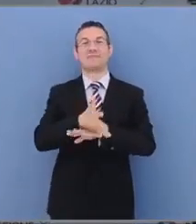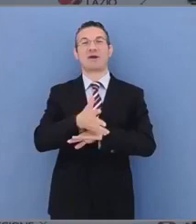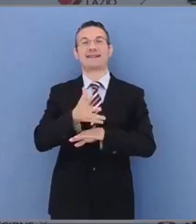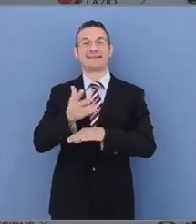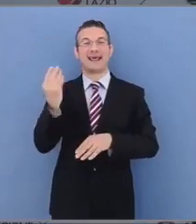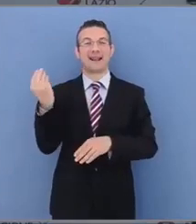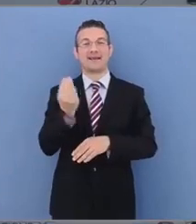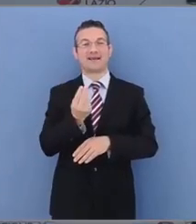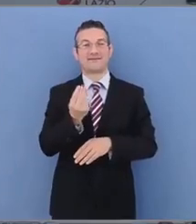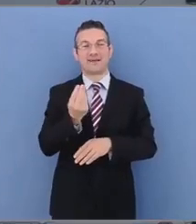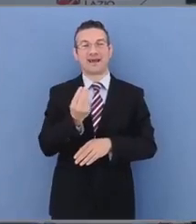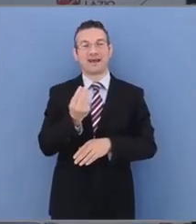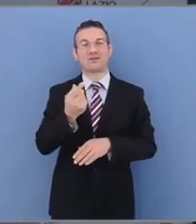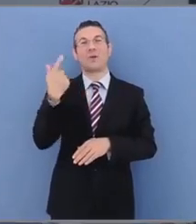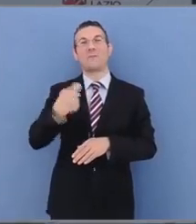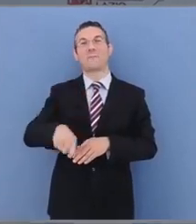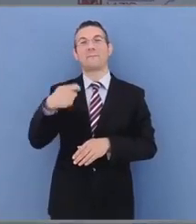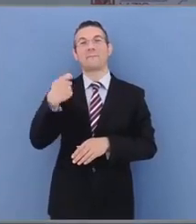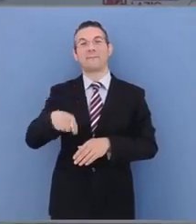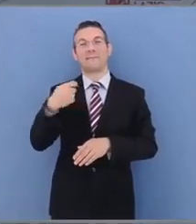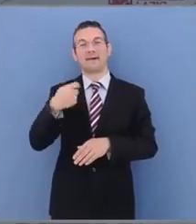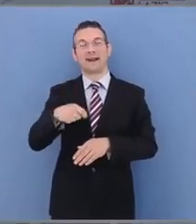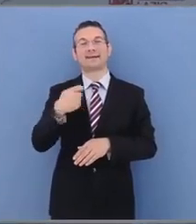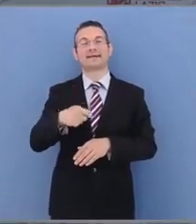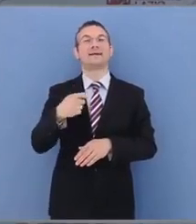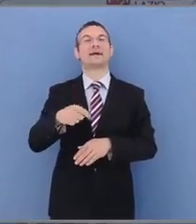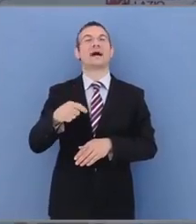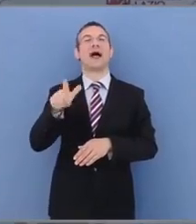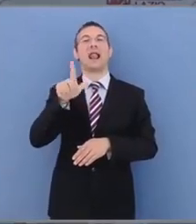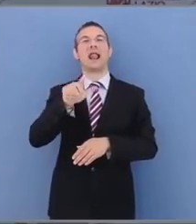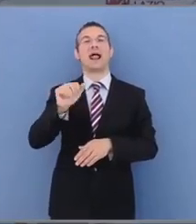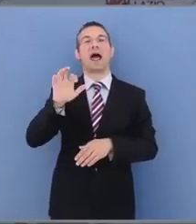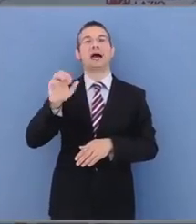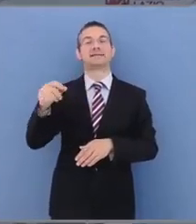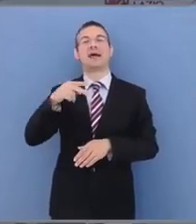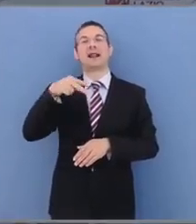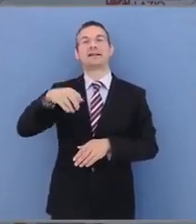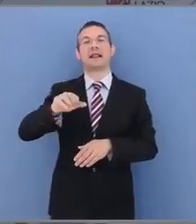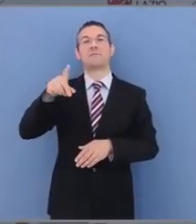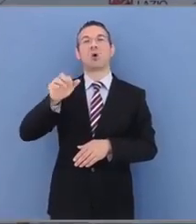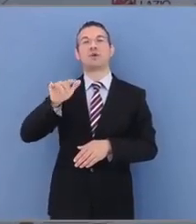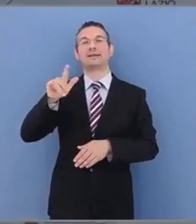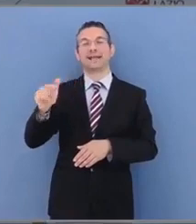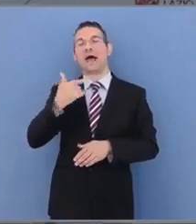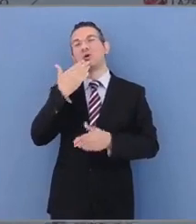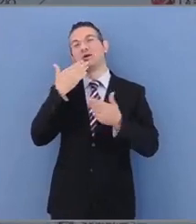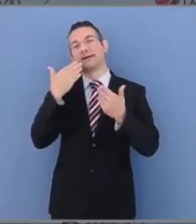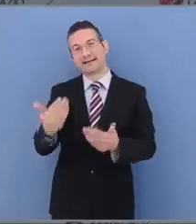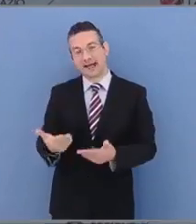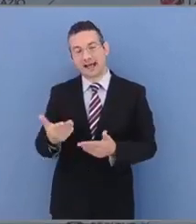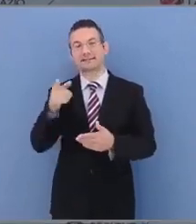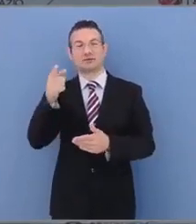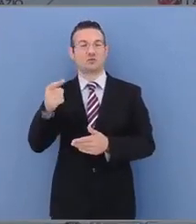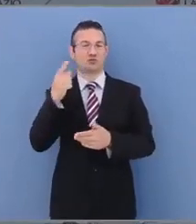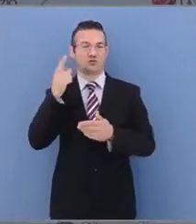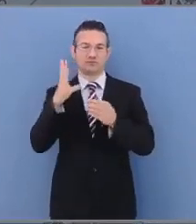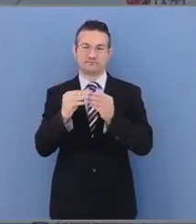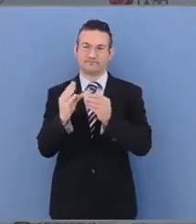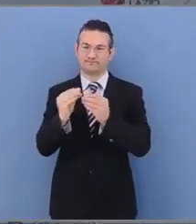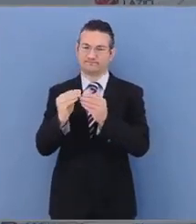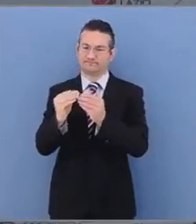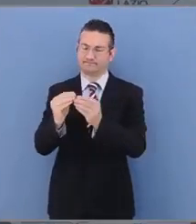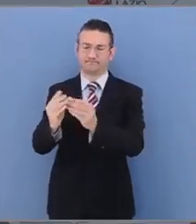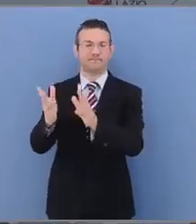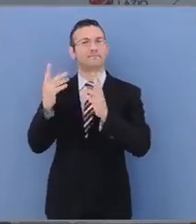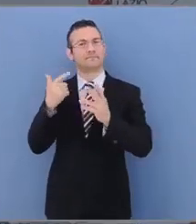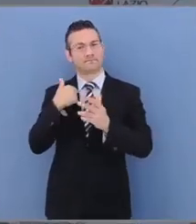è il presidente dell'ADER Andrea Napolitano, che io ringrazio tantissimo per quello che sta facendo. Abbiamo fatto una battuta nell'ultimo